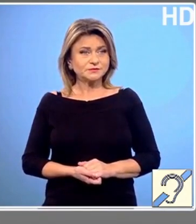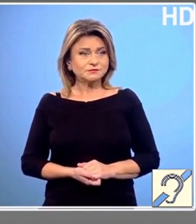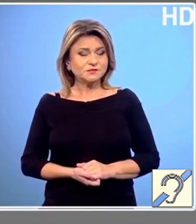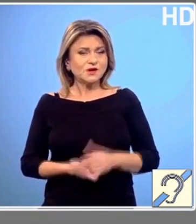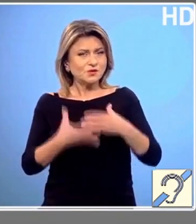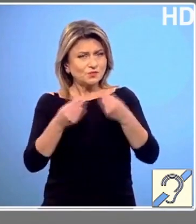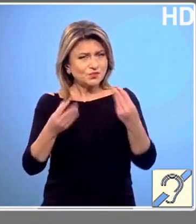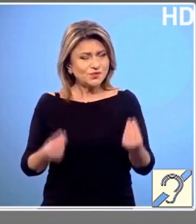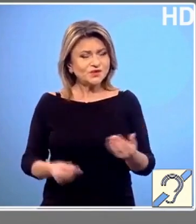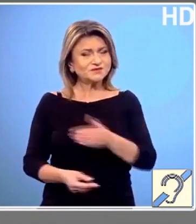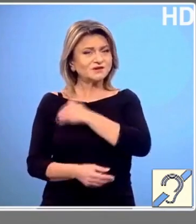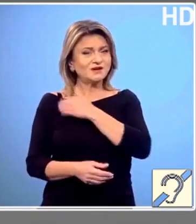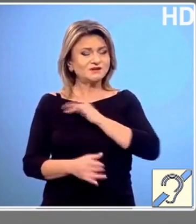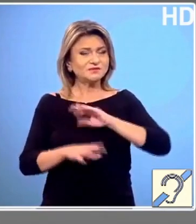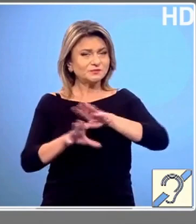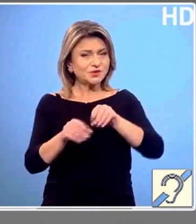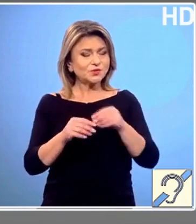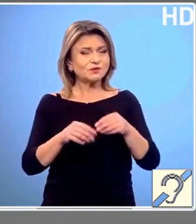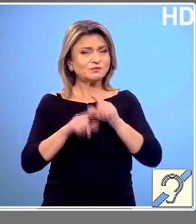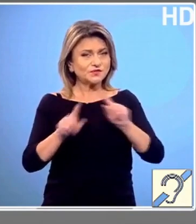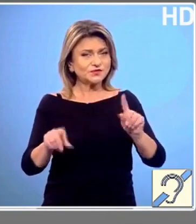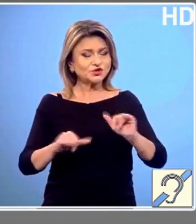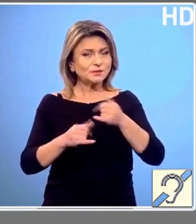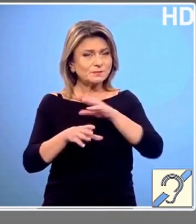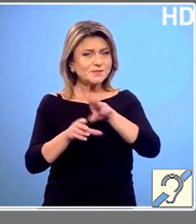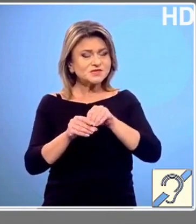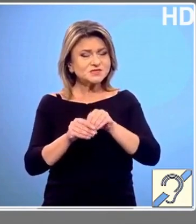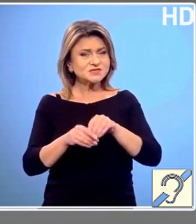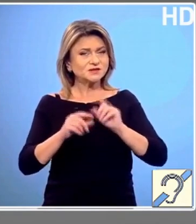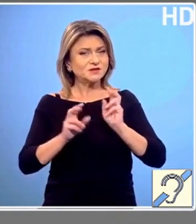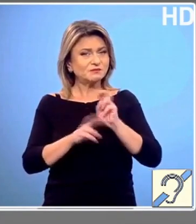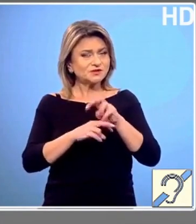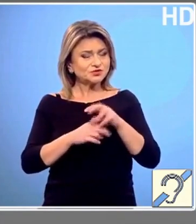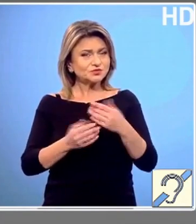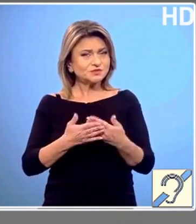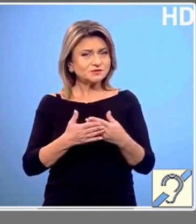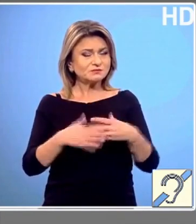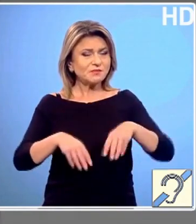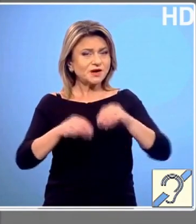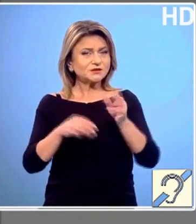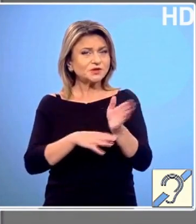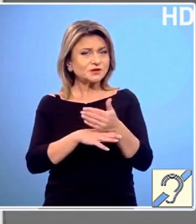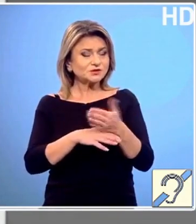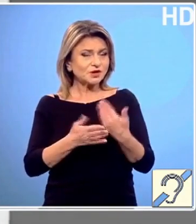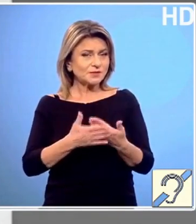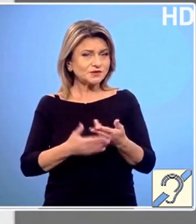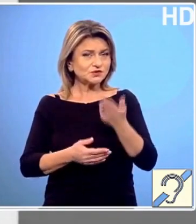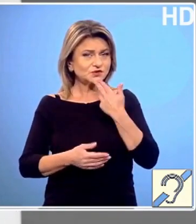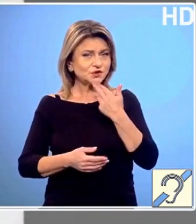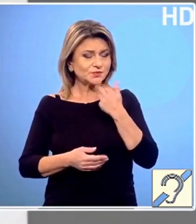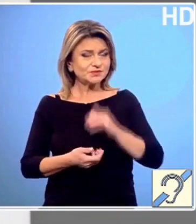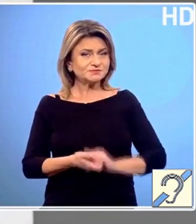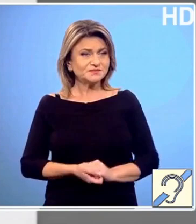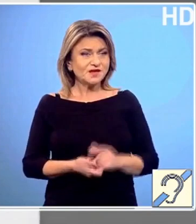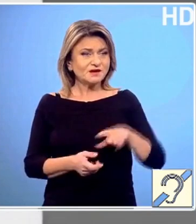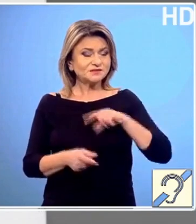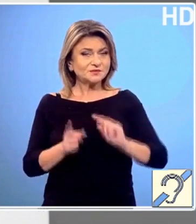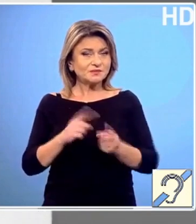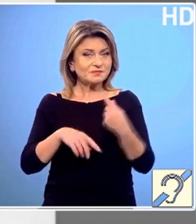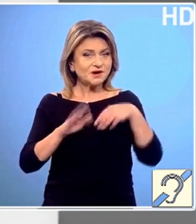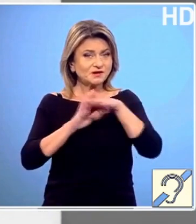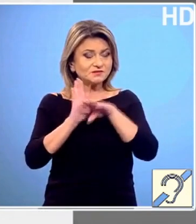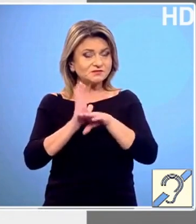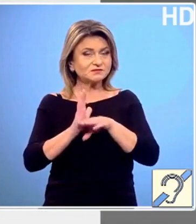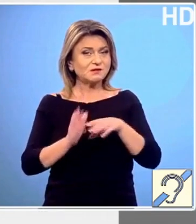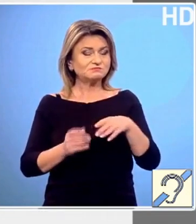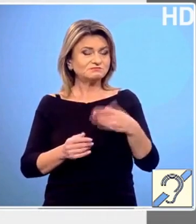Sute de elevi însoțiți de profesori și de părinți au participat la evenimentul organizat la Palatul Național al Copiilor. Este prima ediție, este o ediție